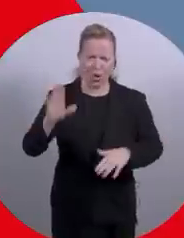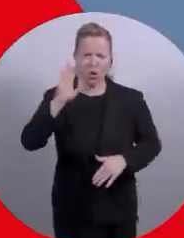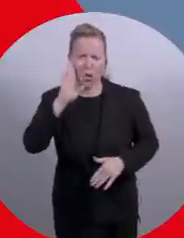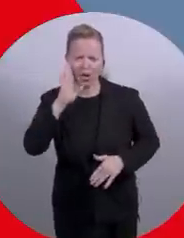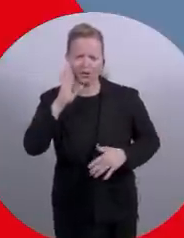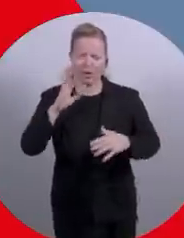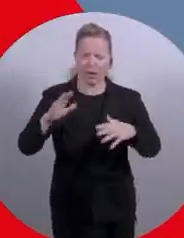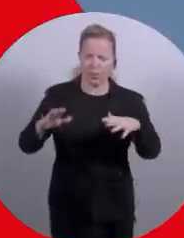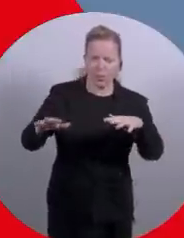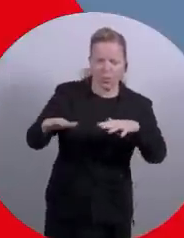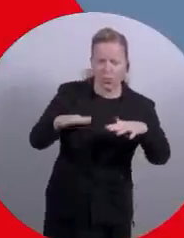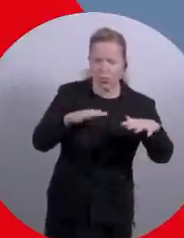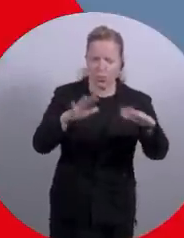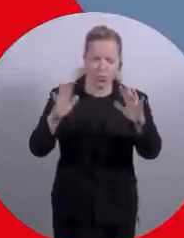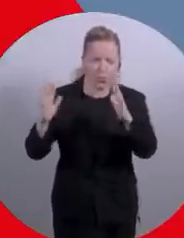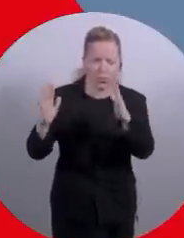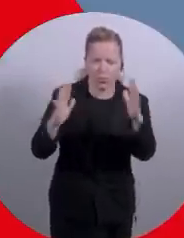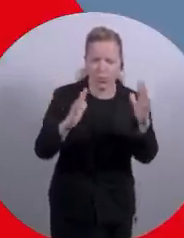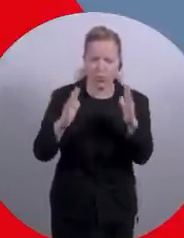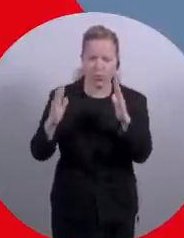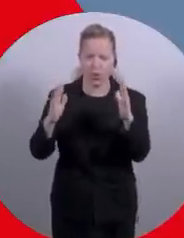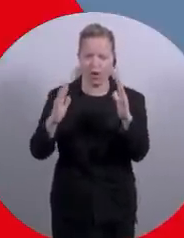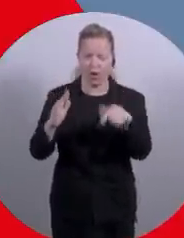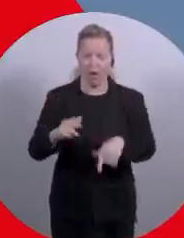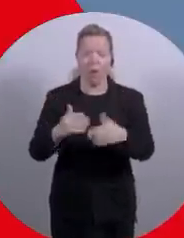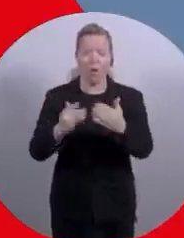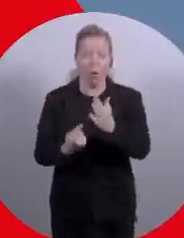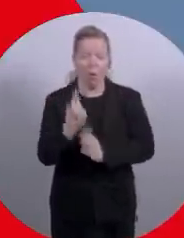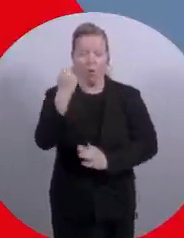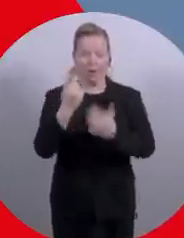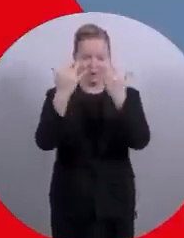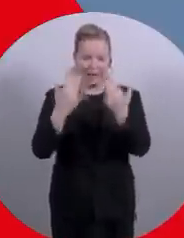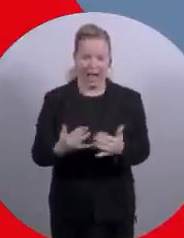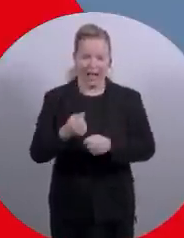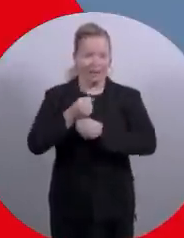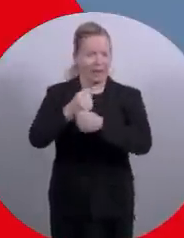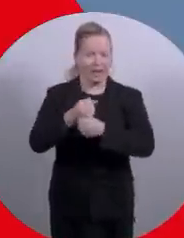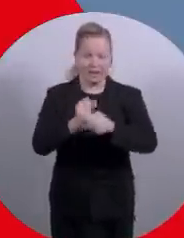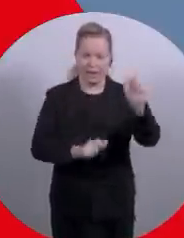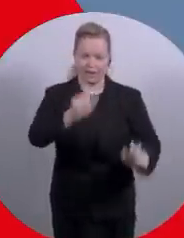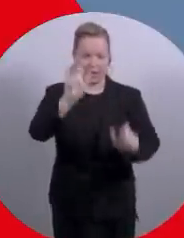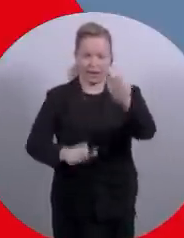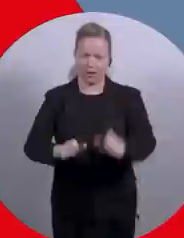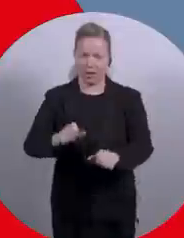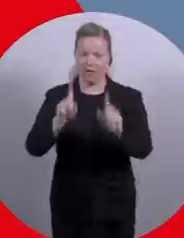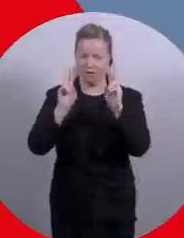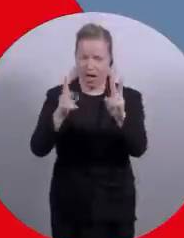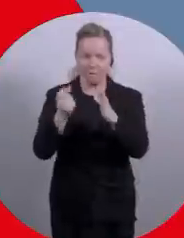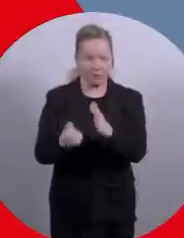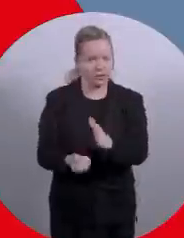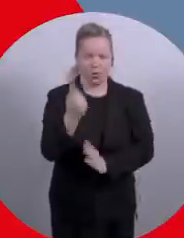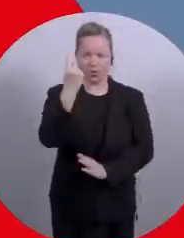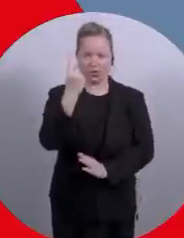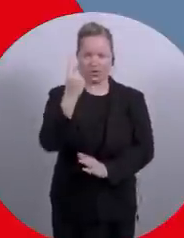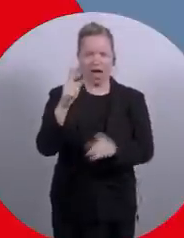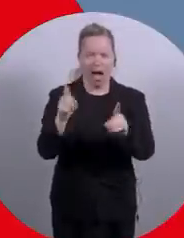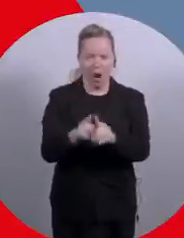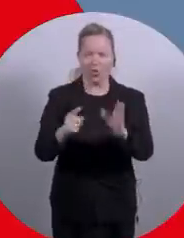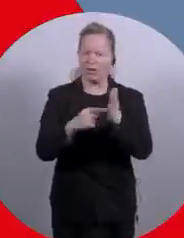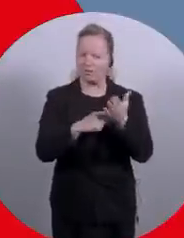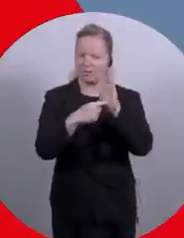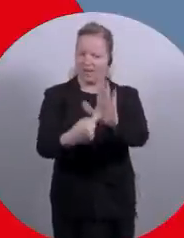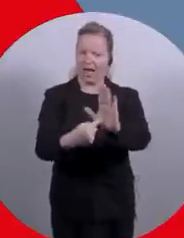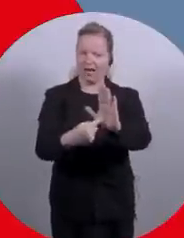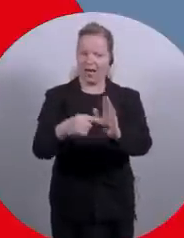hohe Anzahl von Delegierten ist tatsächlich etwas Besonderes und auch ein Zeichen der Wertschätzung und